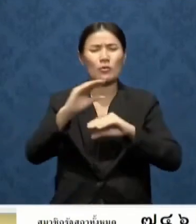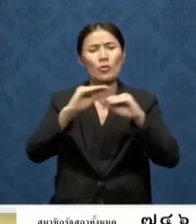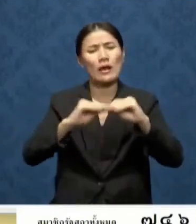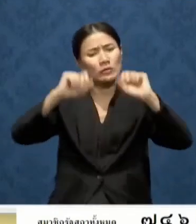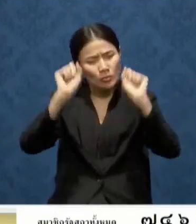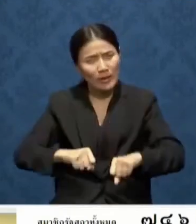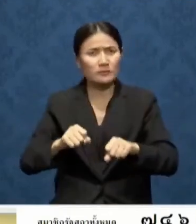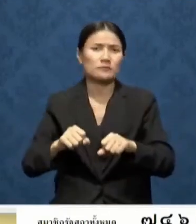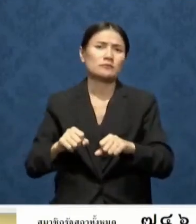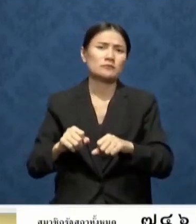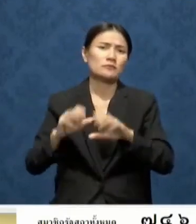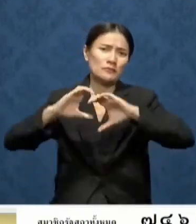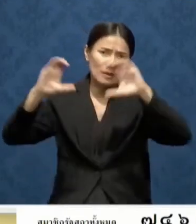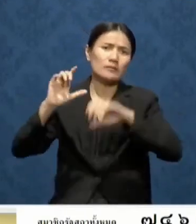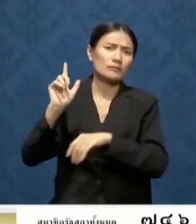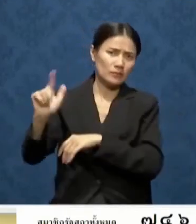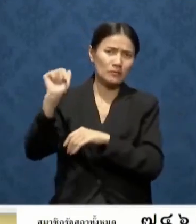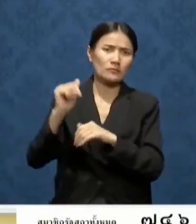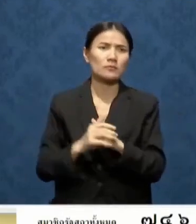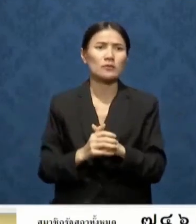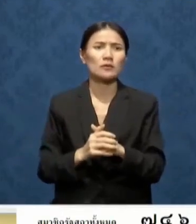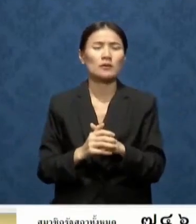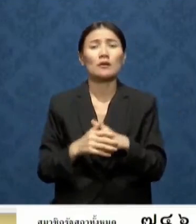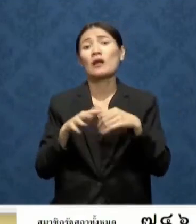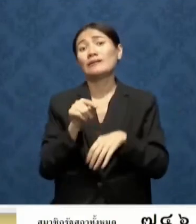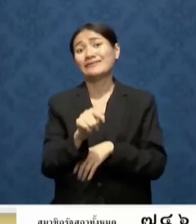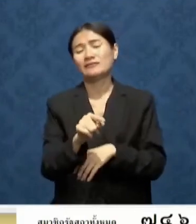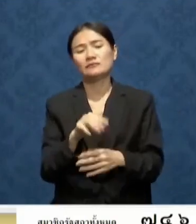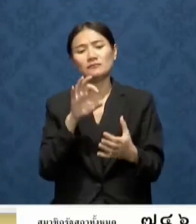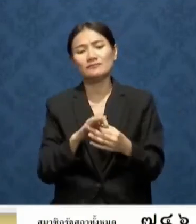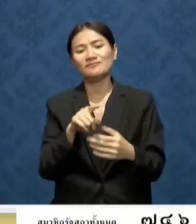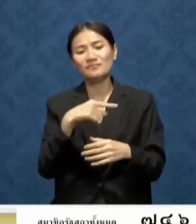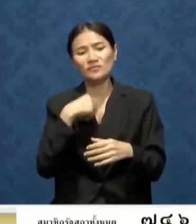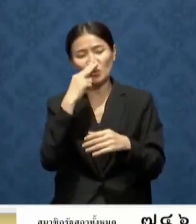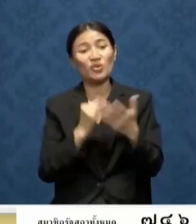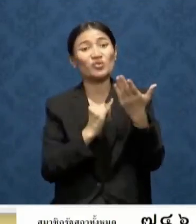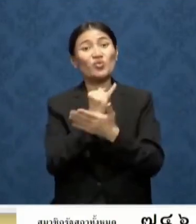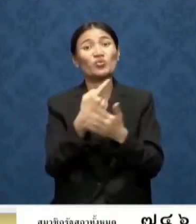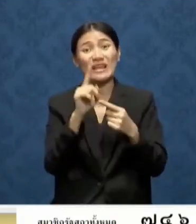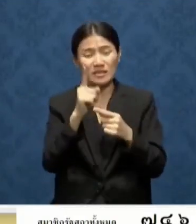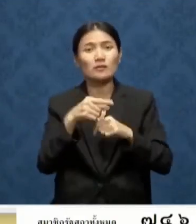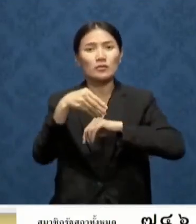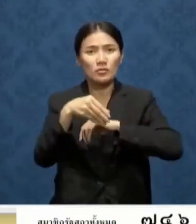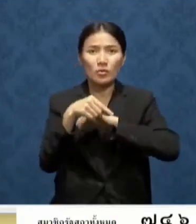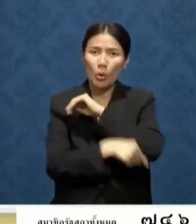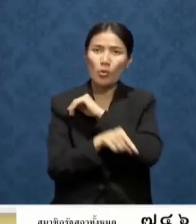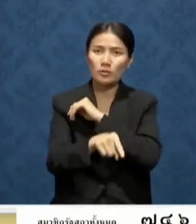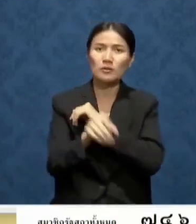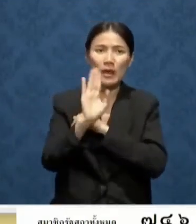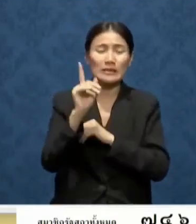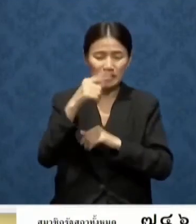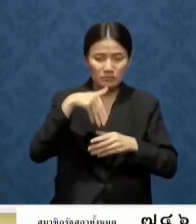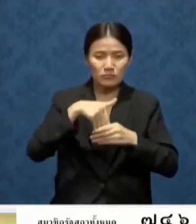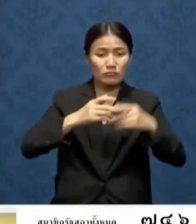ารท่ไมควรปลอยใหเรื่องที่มันถูกต้องโดยทุจัลตนี่ ผ่านไปเพราวาข้อจรก็คือประมูล 2 ครั้งมีส่วนตางมากถึง